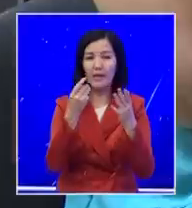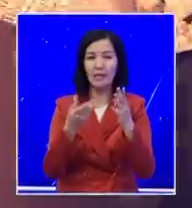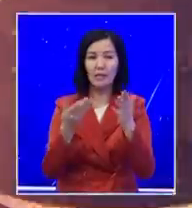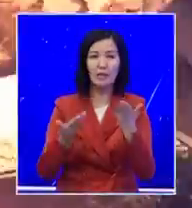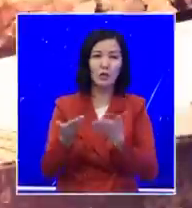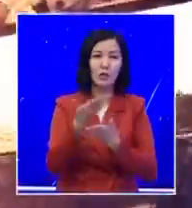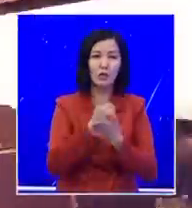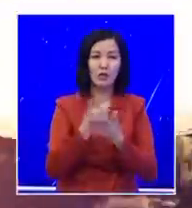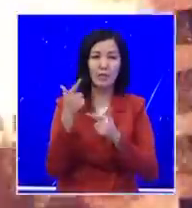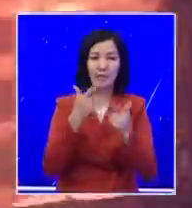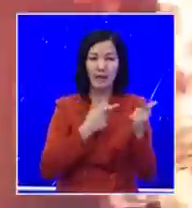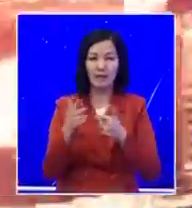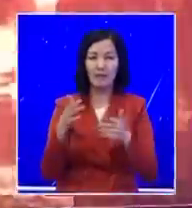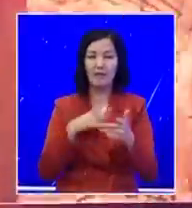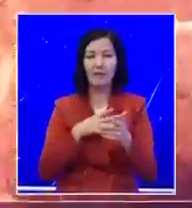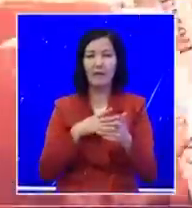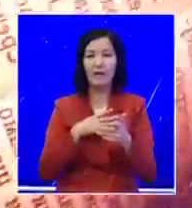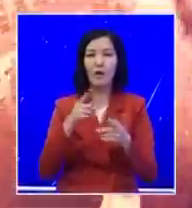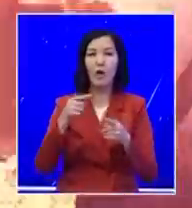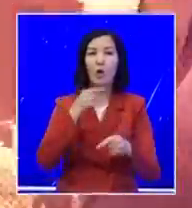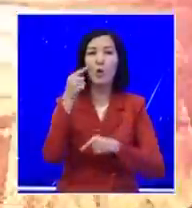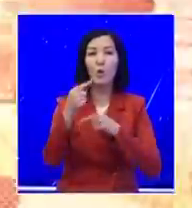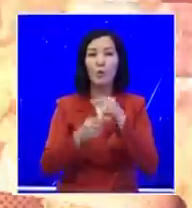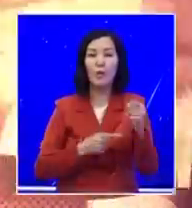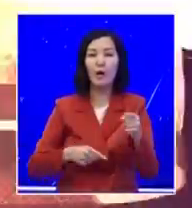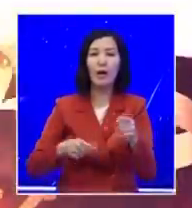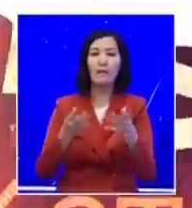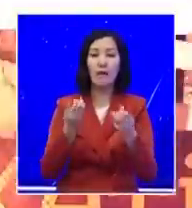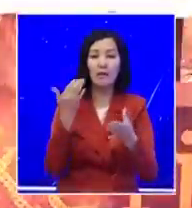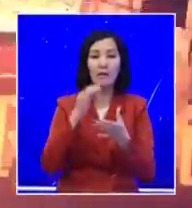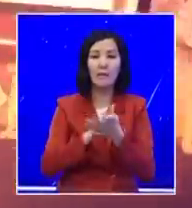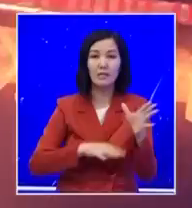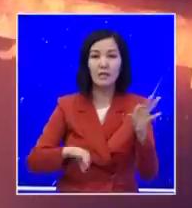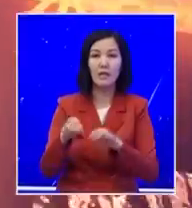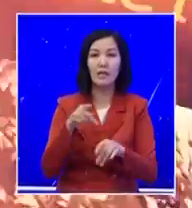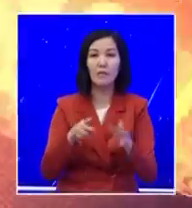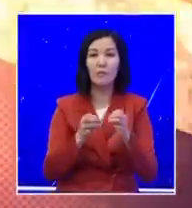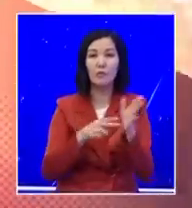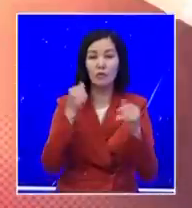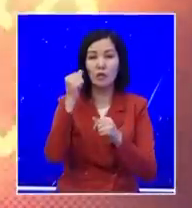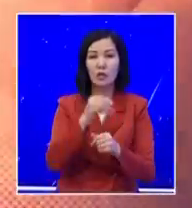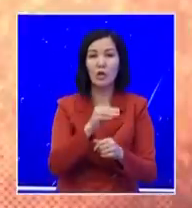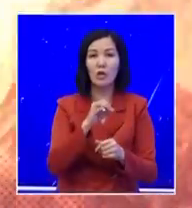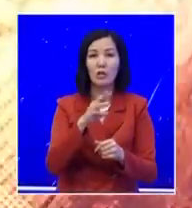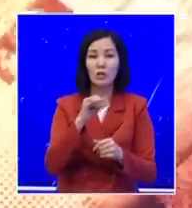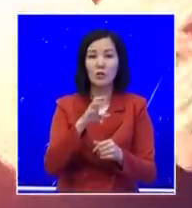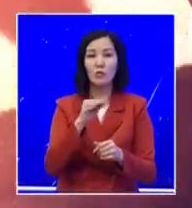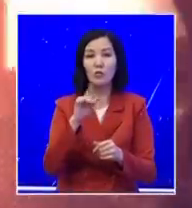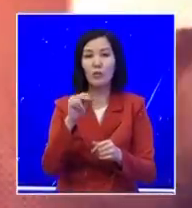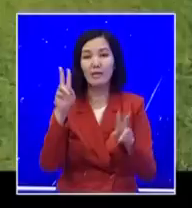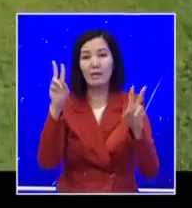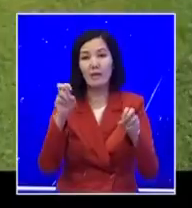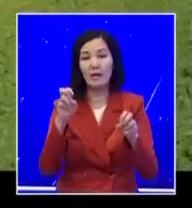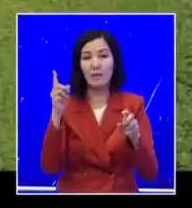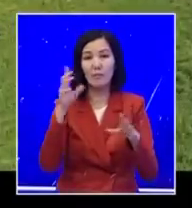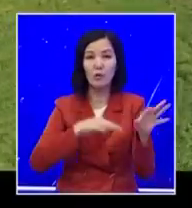болды. Ұрпаққа ұлтқа қасіретін ұқтырар жоба болған емес. 2017 жылы жетісу жұмбақтары қолға алынды. Арнамыздың